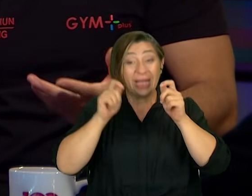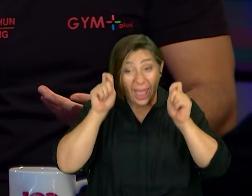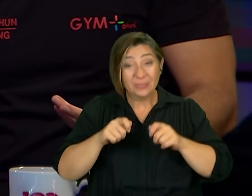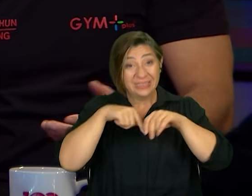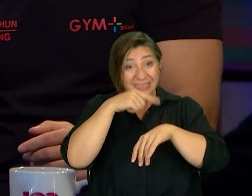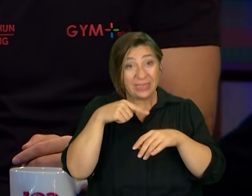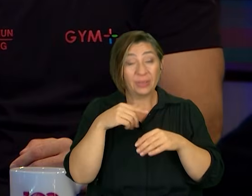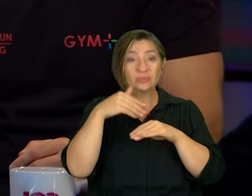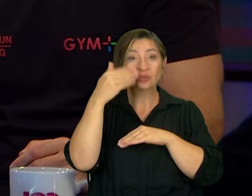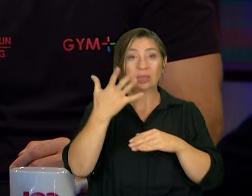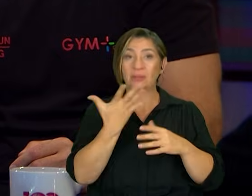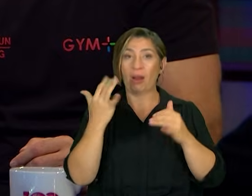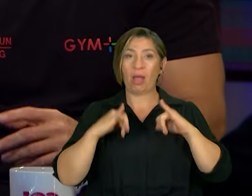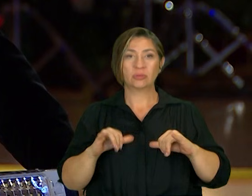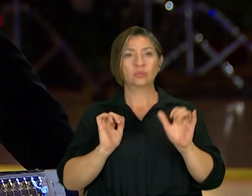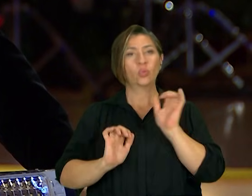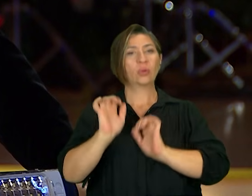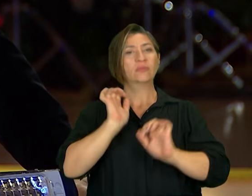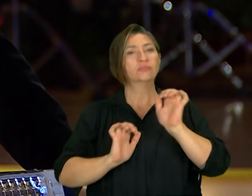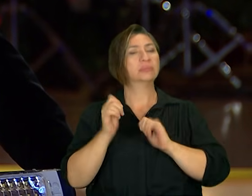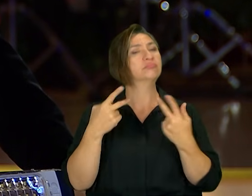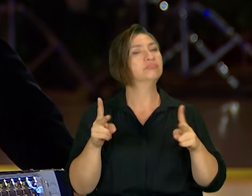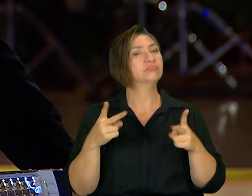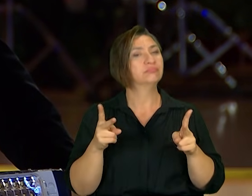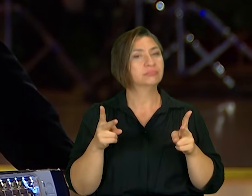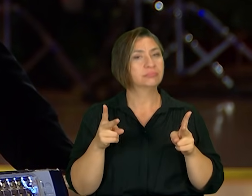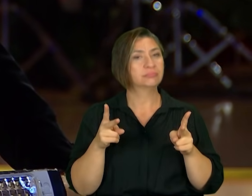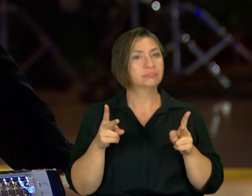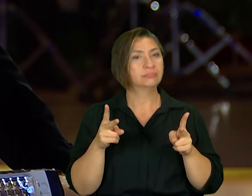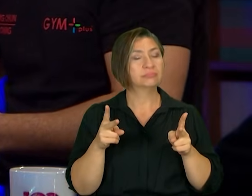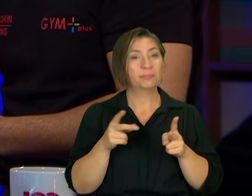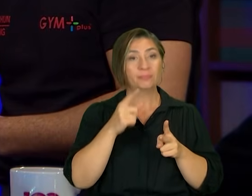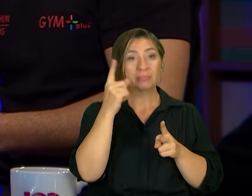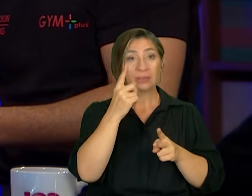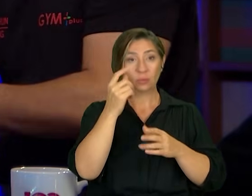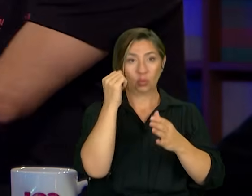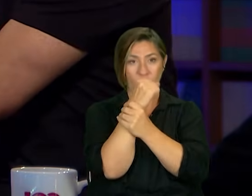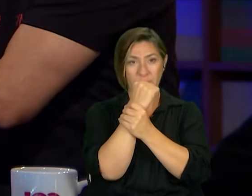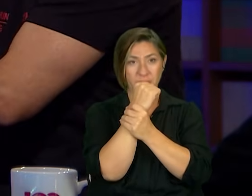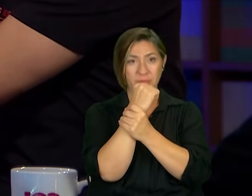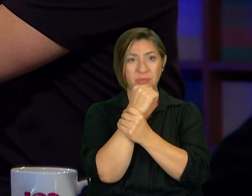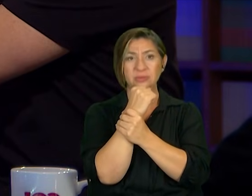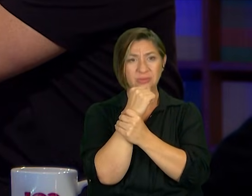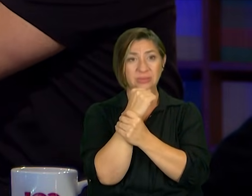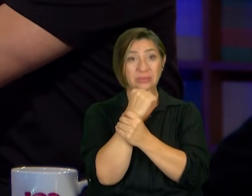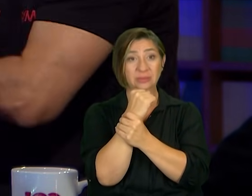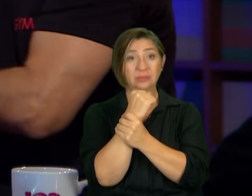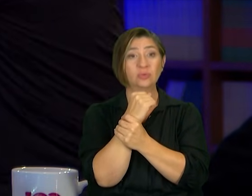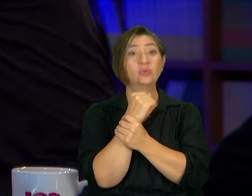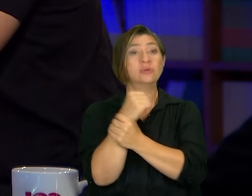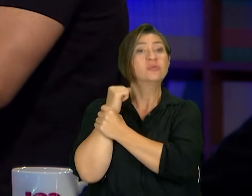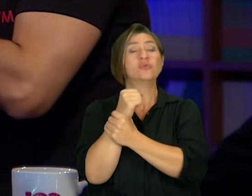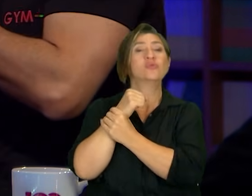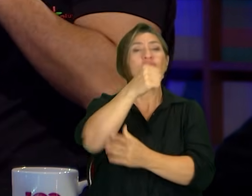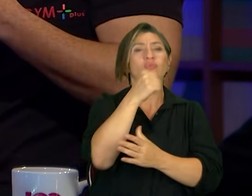zaman dışarıda kendini çok kısa sürede koruyabilir. Birisi bizim kolumuzu tutarsa biz hiçbir zaman sıkı tut.